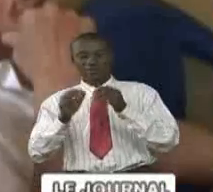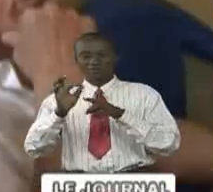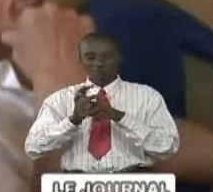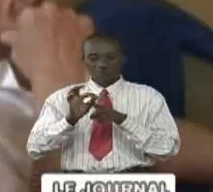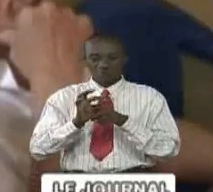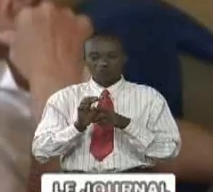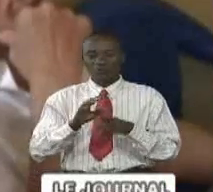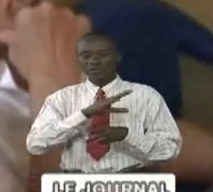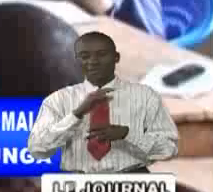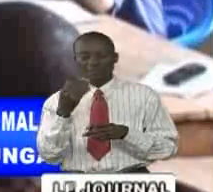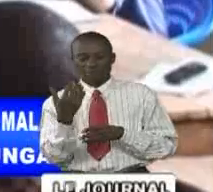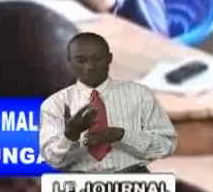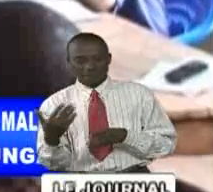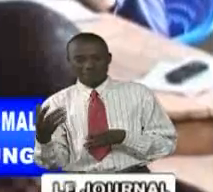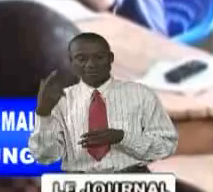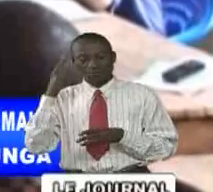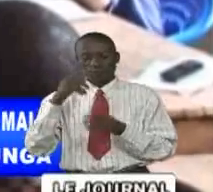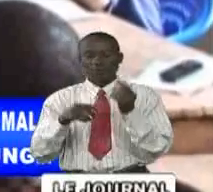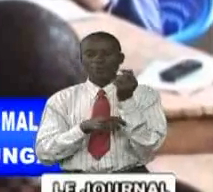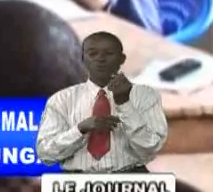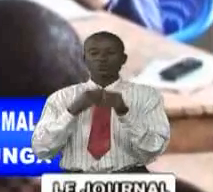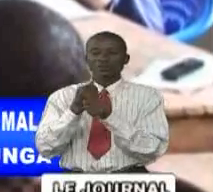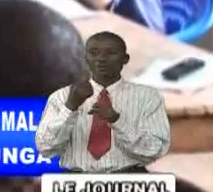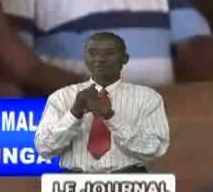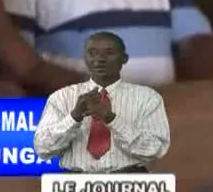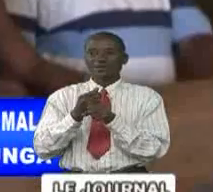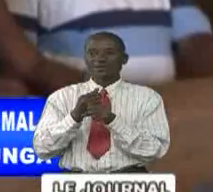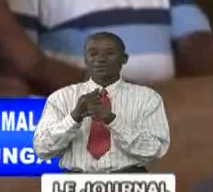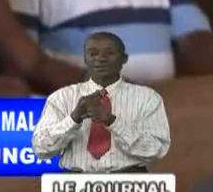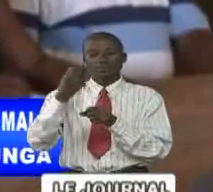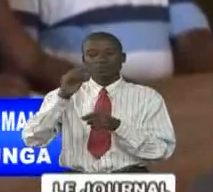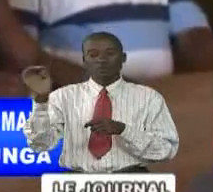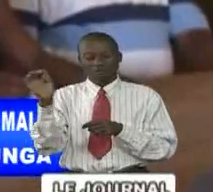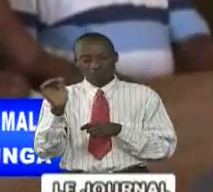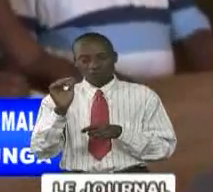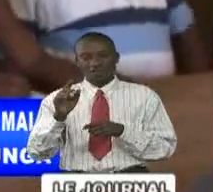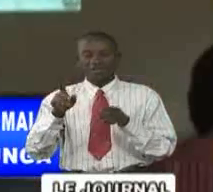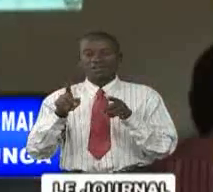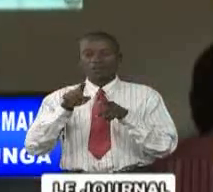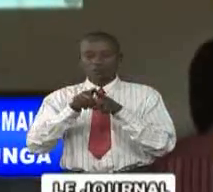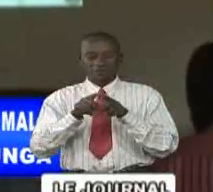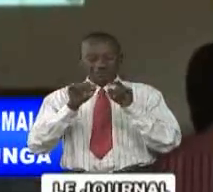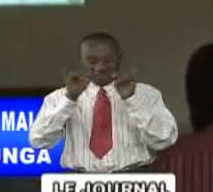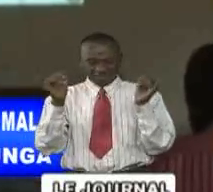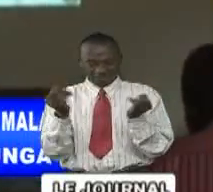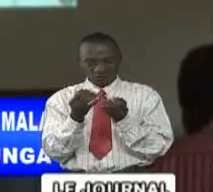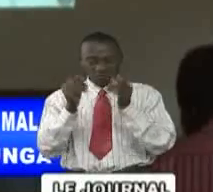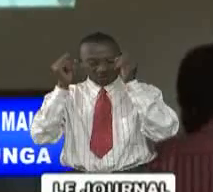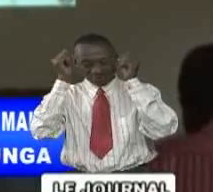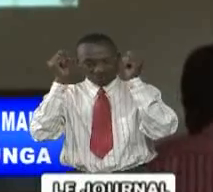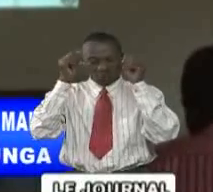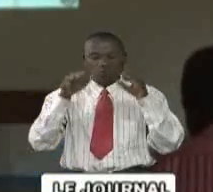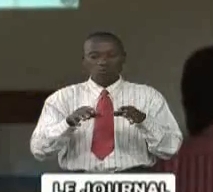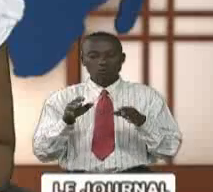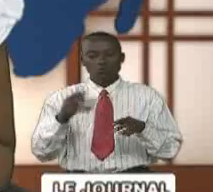en matériel au personnel de l'administration forestière et aux industriels du bois de la RDC pour une gestion durable